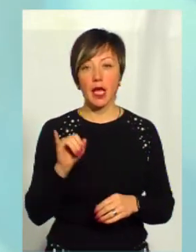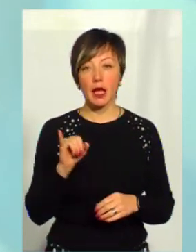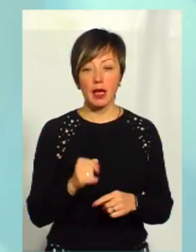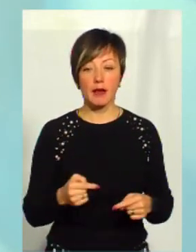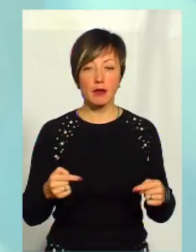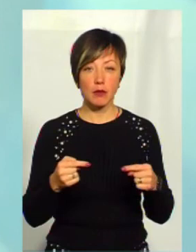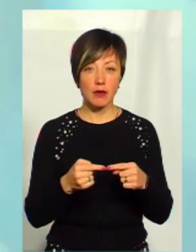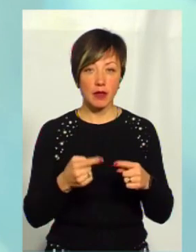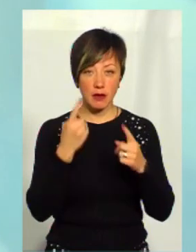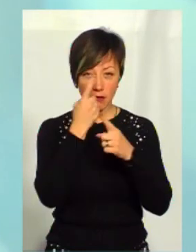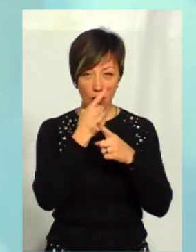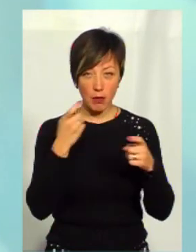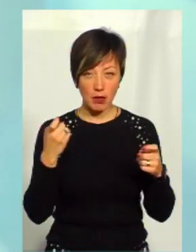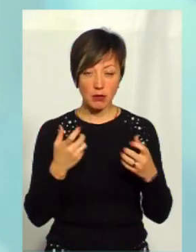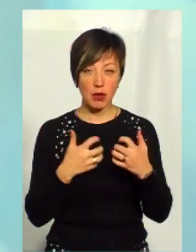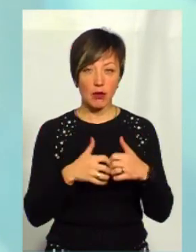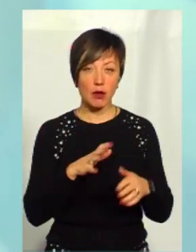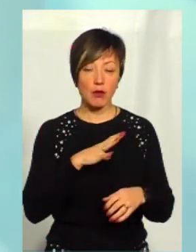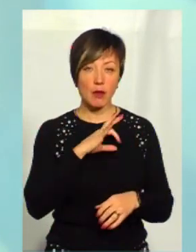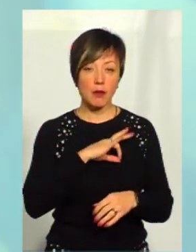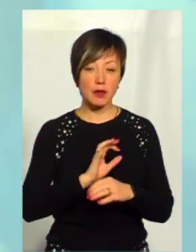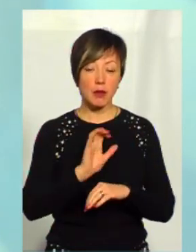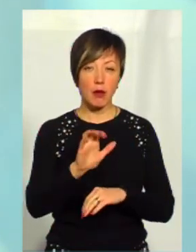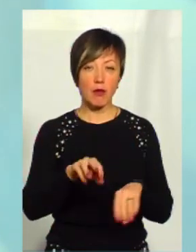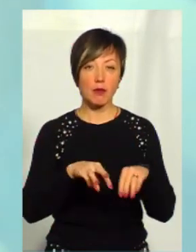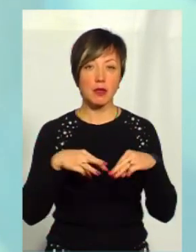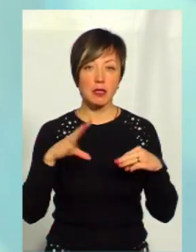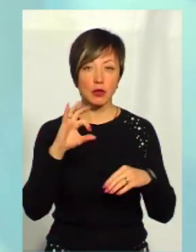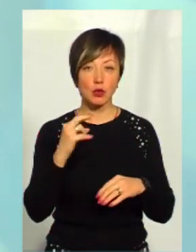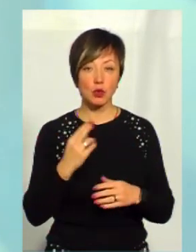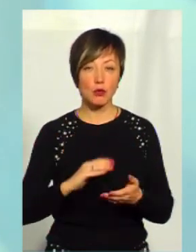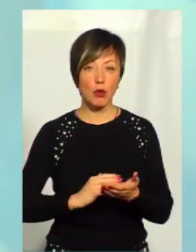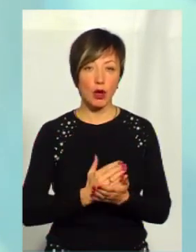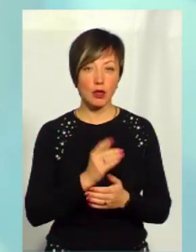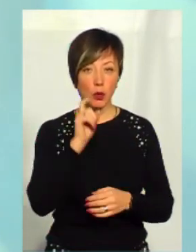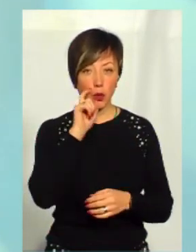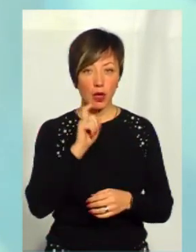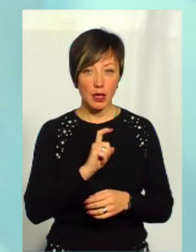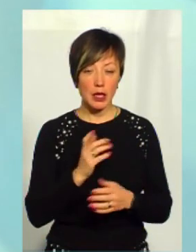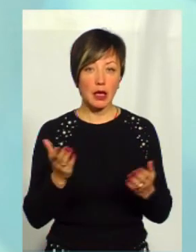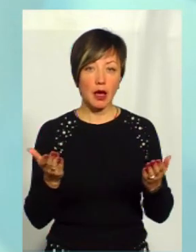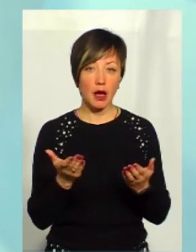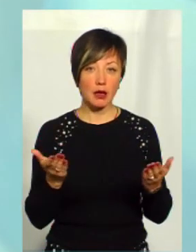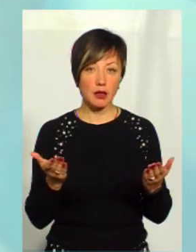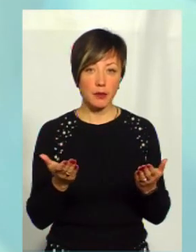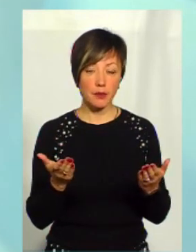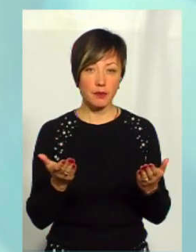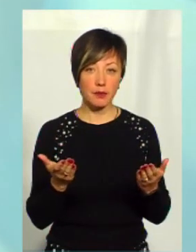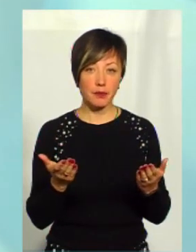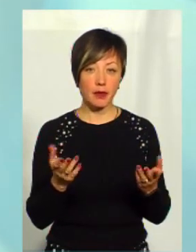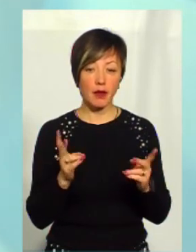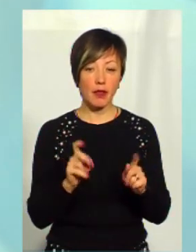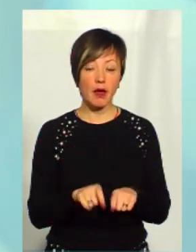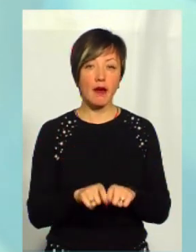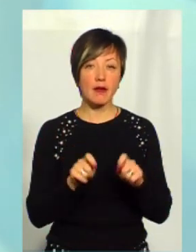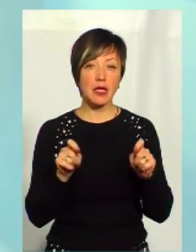відповідно, інформація про нарахування таких пільг була спрямована до Міністерства соціальної політики України, які, відповідно, на